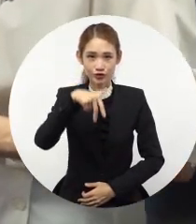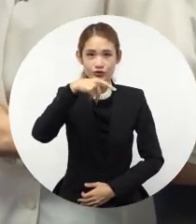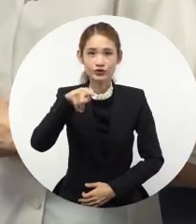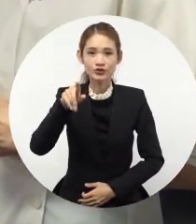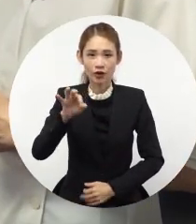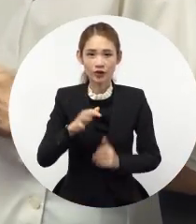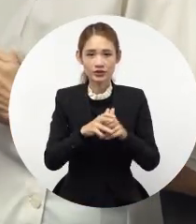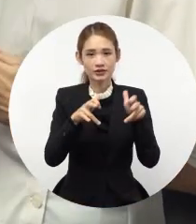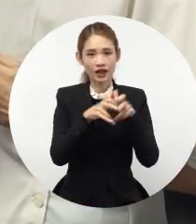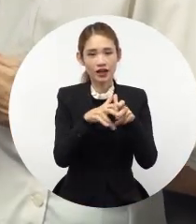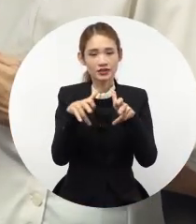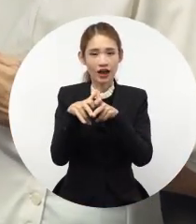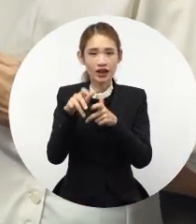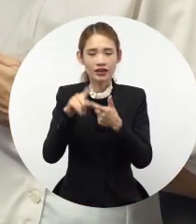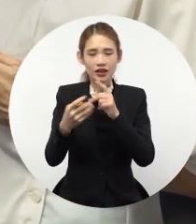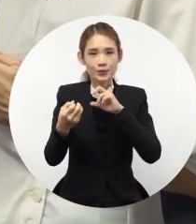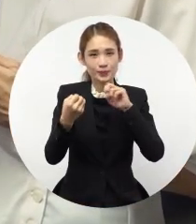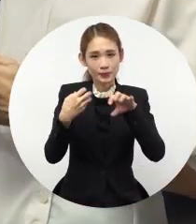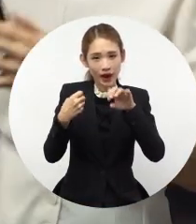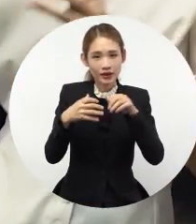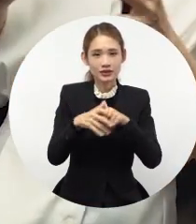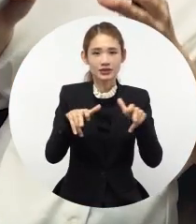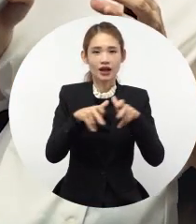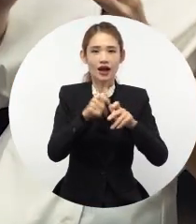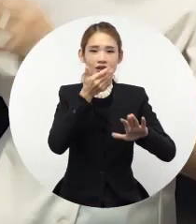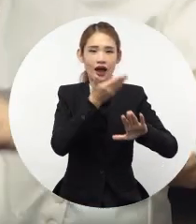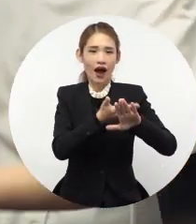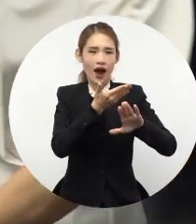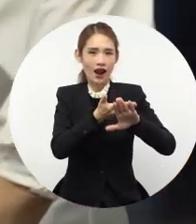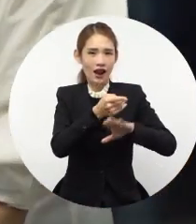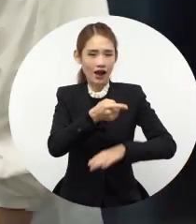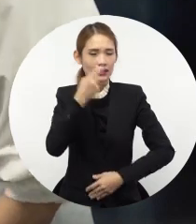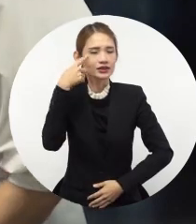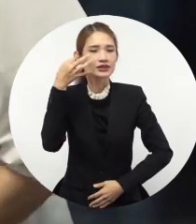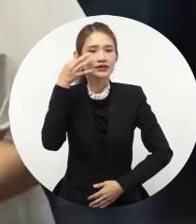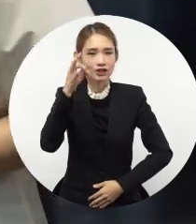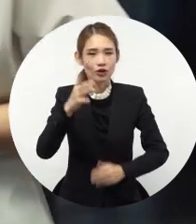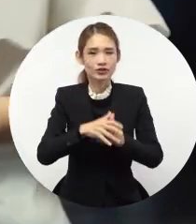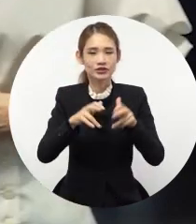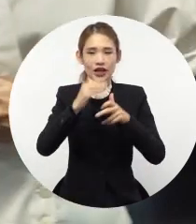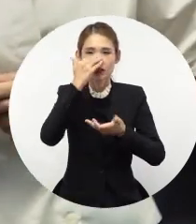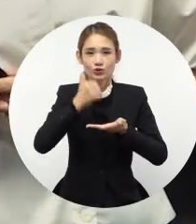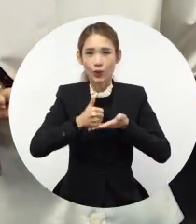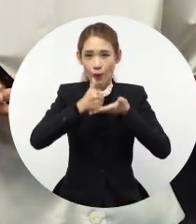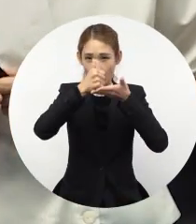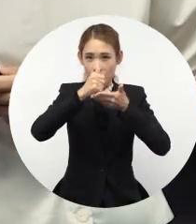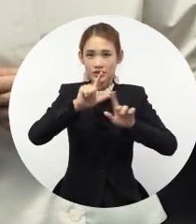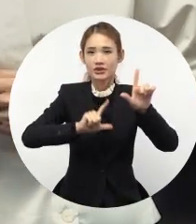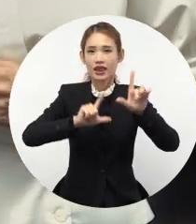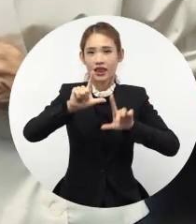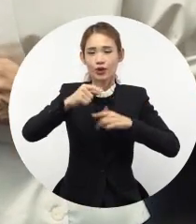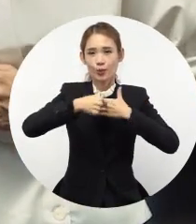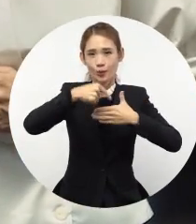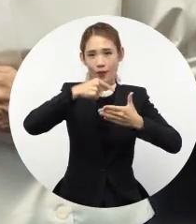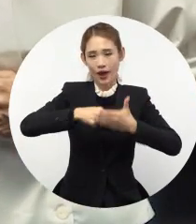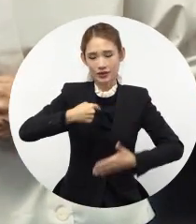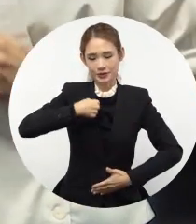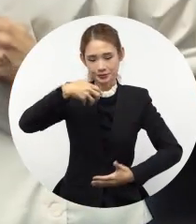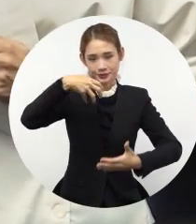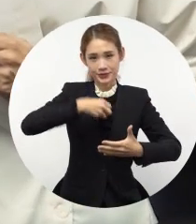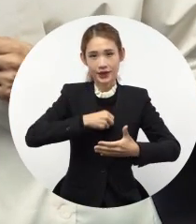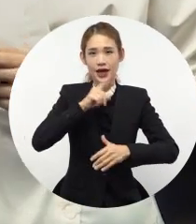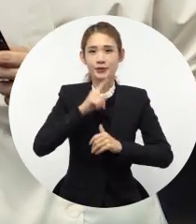또는 장애인에 대한 반응으로서 장애의 다름을 인정하고 장애인을 존중하는 태도와 마음가짐을